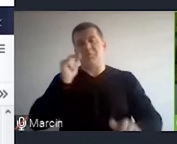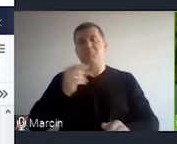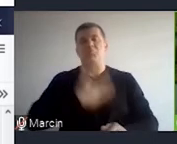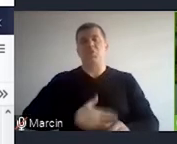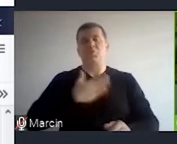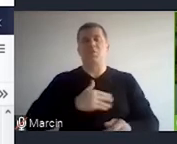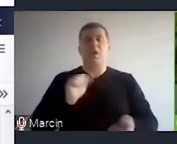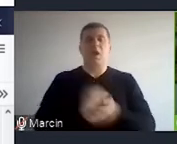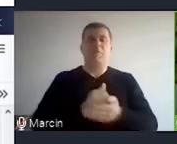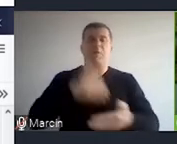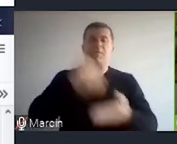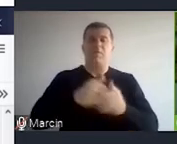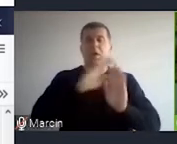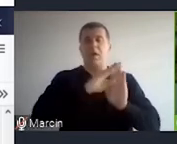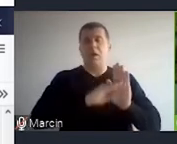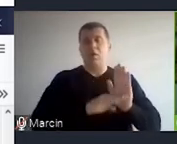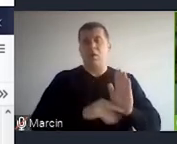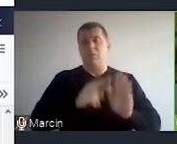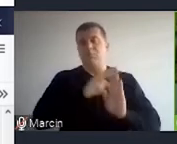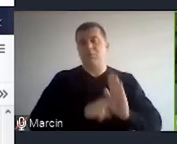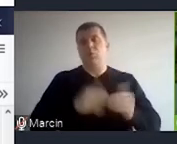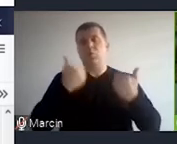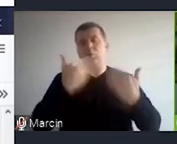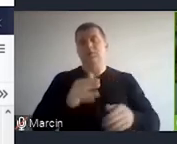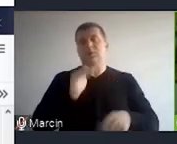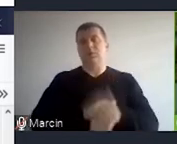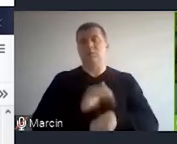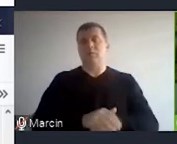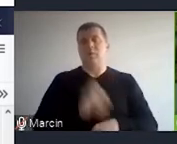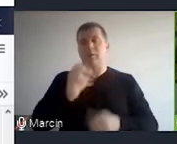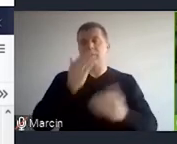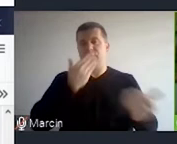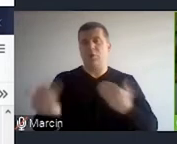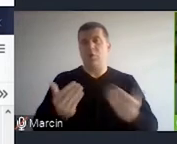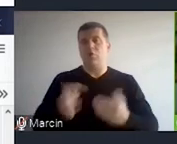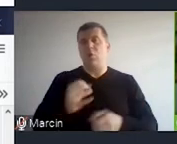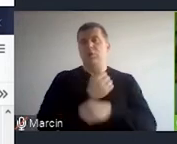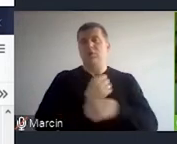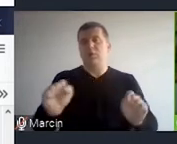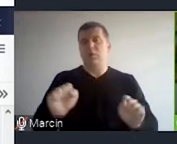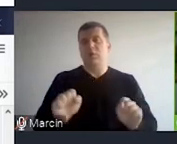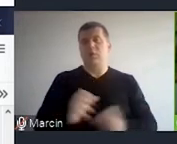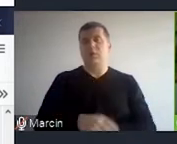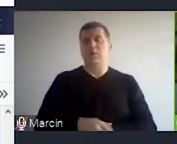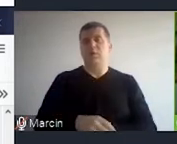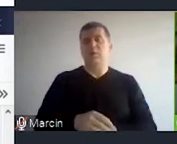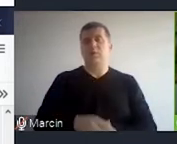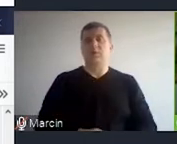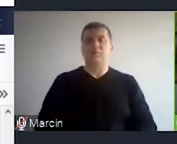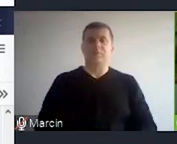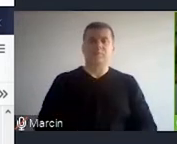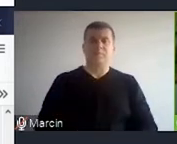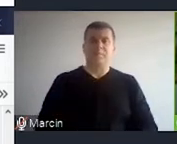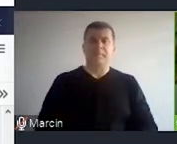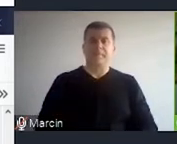wewnętrznym regulaminem udzielania zamówień. Tak to wygląda, jeżeli chodzi o zwolnienie ze stosowania.